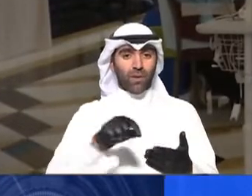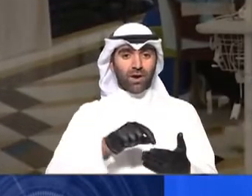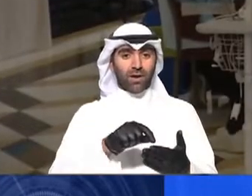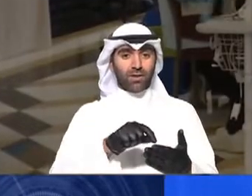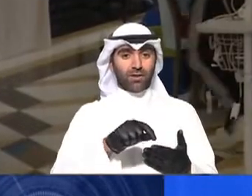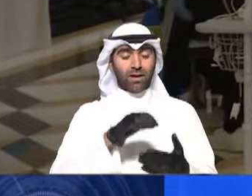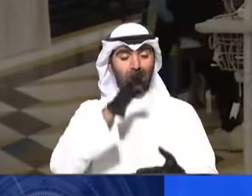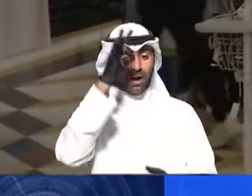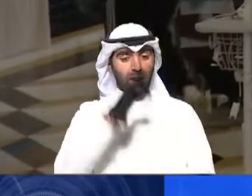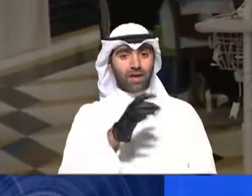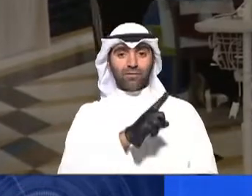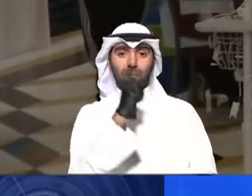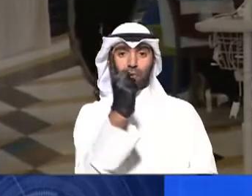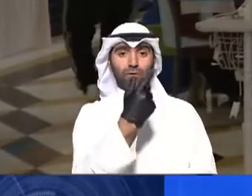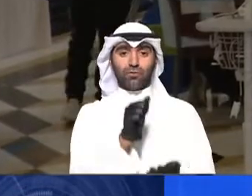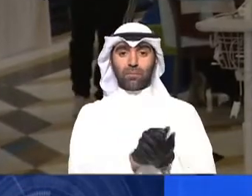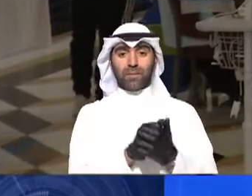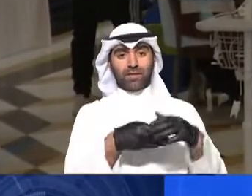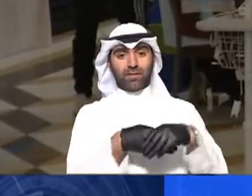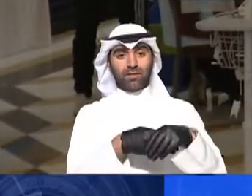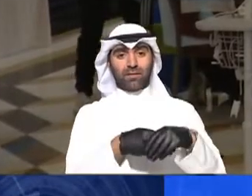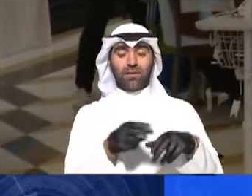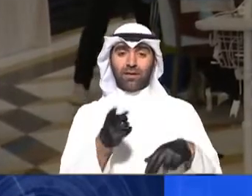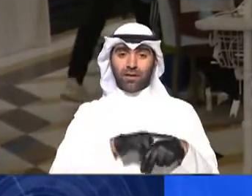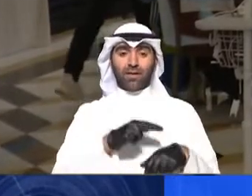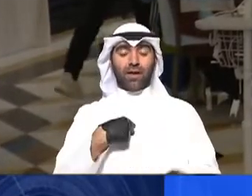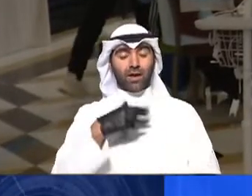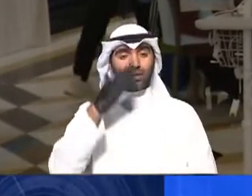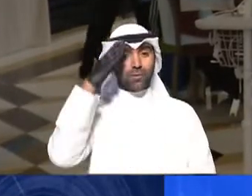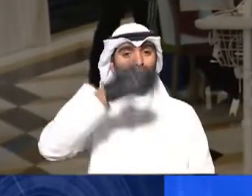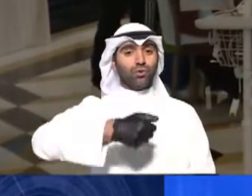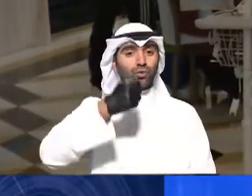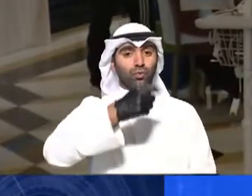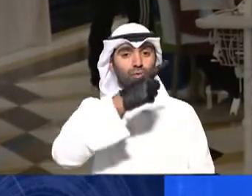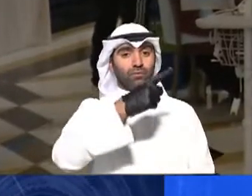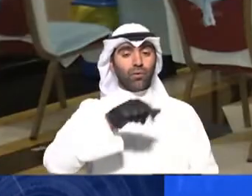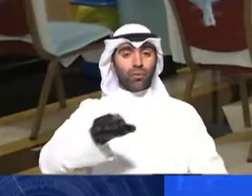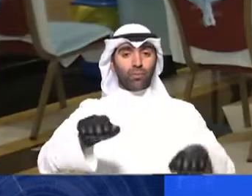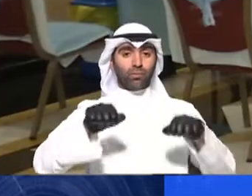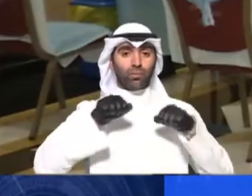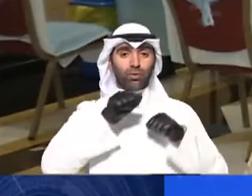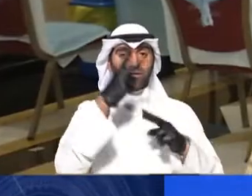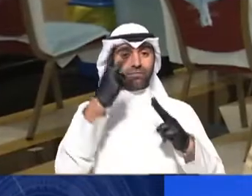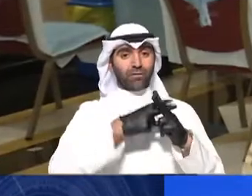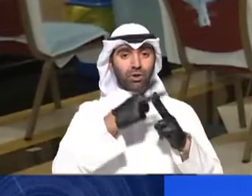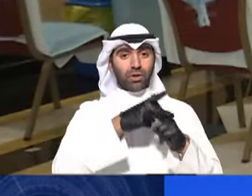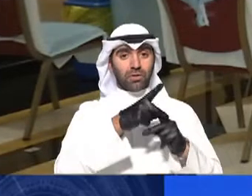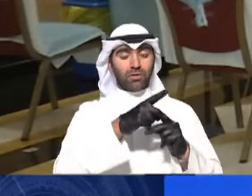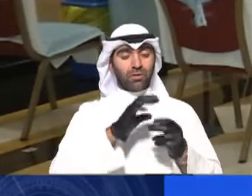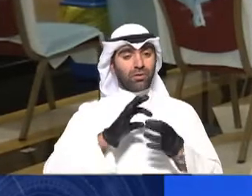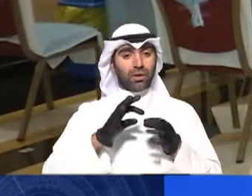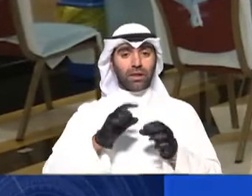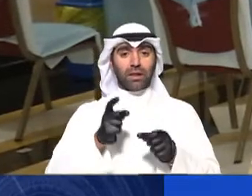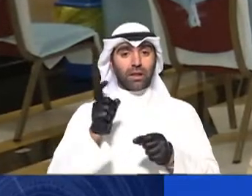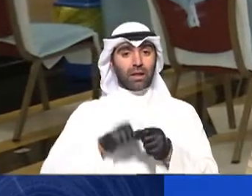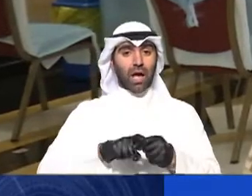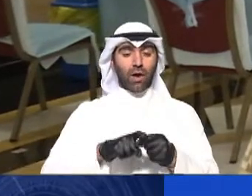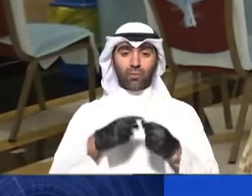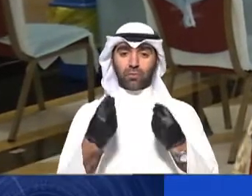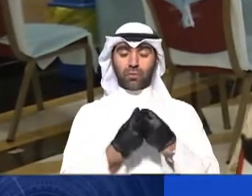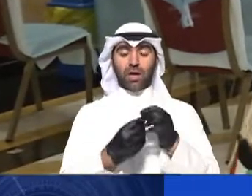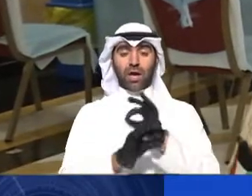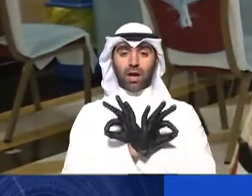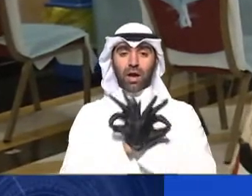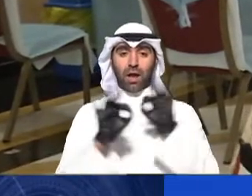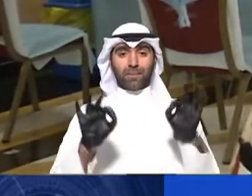زملائي الفريق اللي كان قاعد يدير المحجر على مدى 14 يوم، أقول لهم يعطيكم العافية. في عندنا 5 محطات 5 ستيشنز،